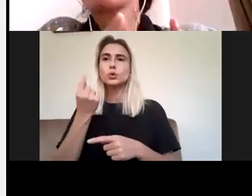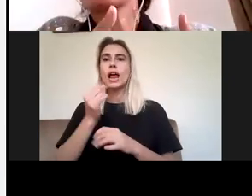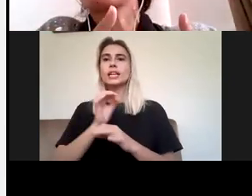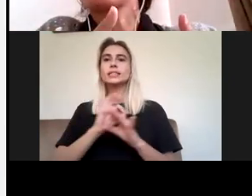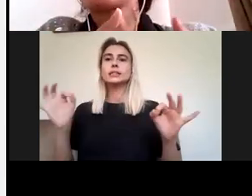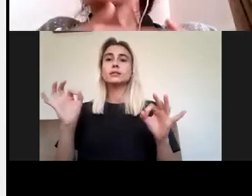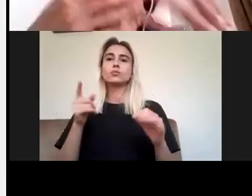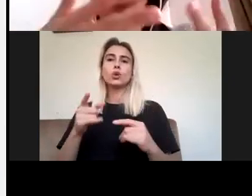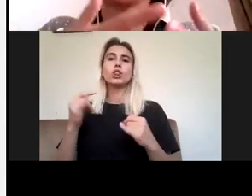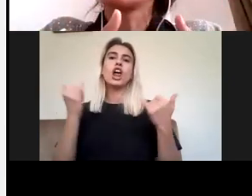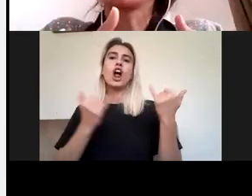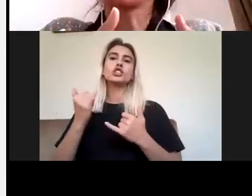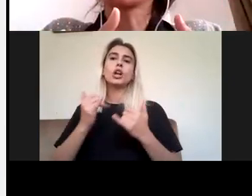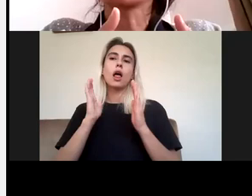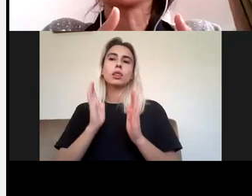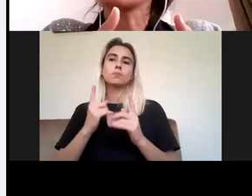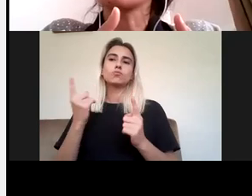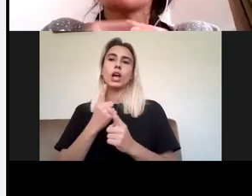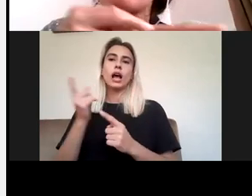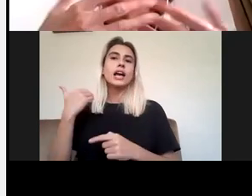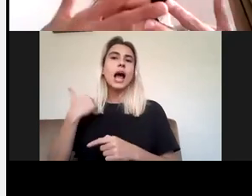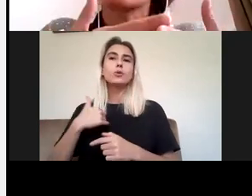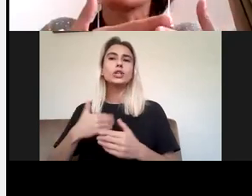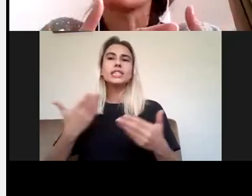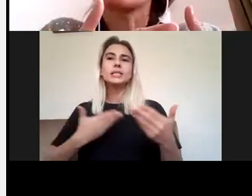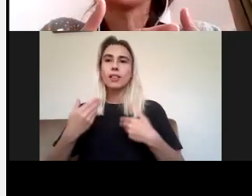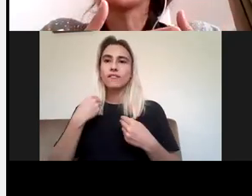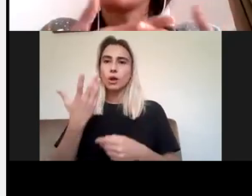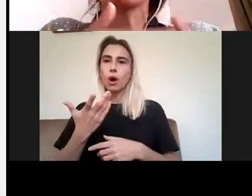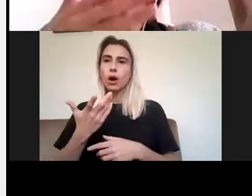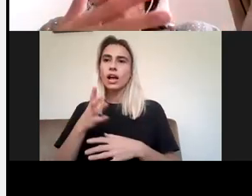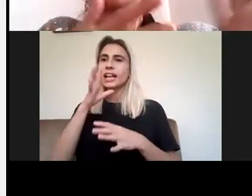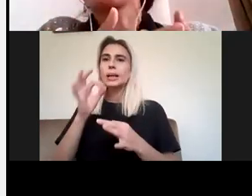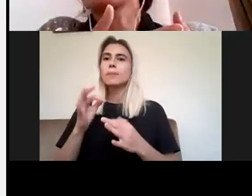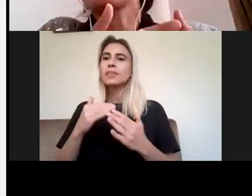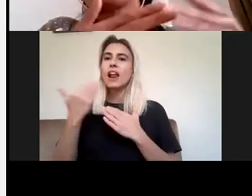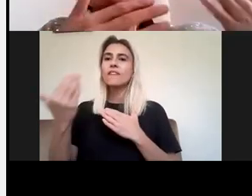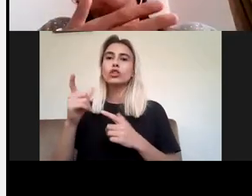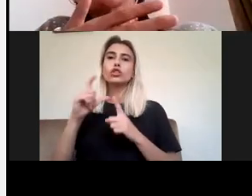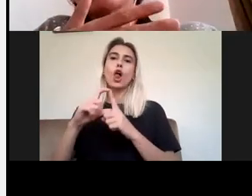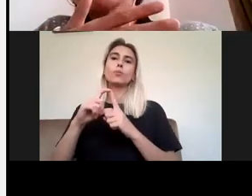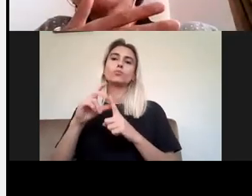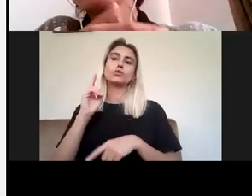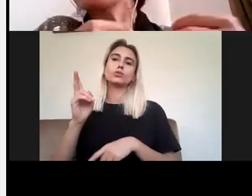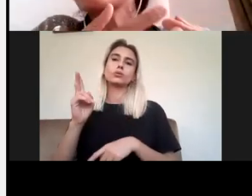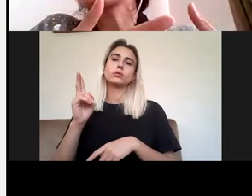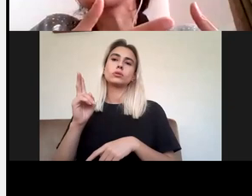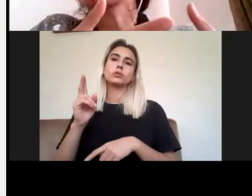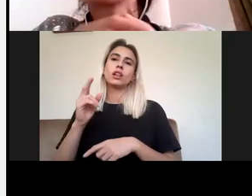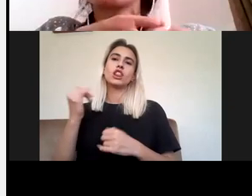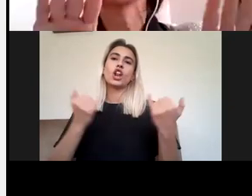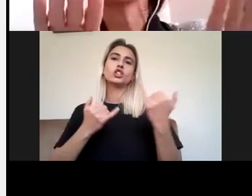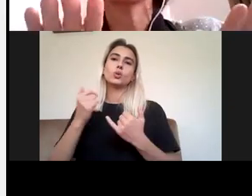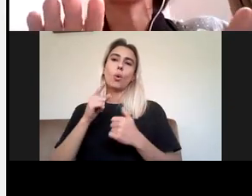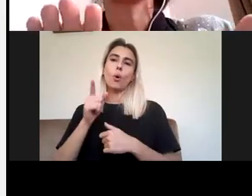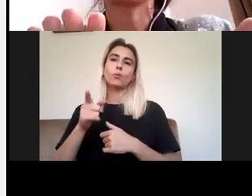hala tartışılan bir şey yani. Kamunun vermiş olduğu hizmet hala tartışılıyor. Kimler dolmuş şoförleri, yani dolmuş sahipleri tarafından tartışılan bir şey. Bu